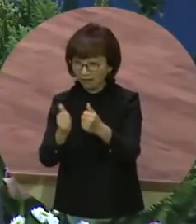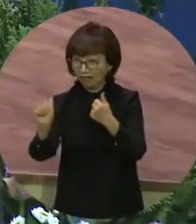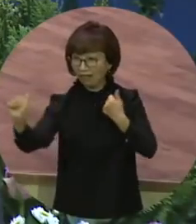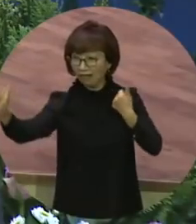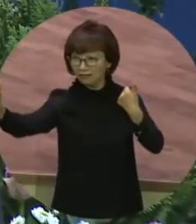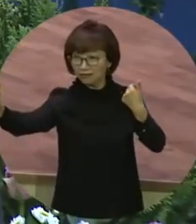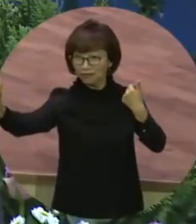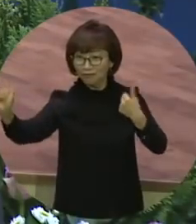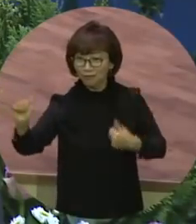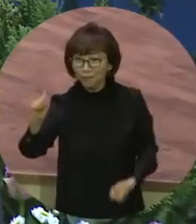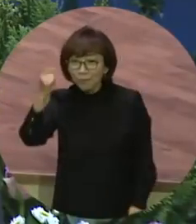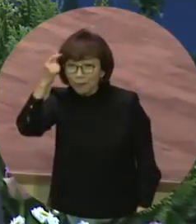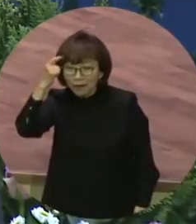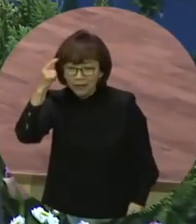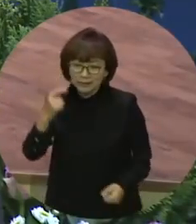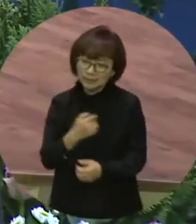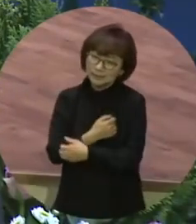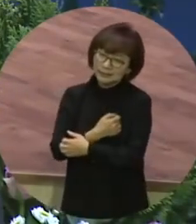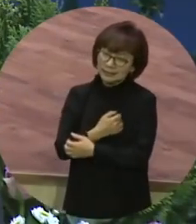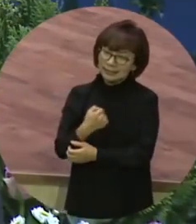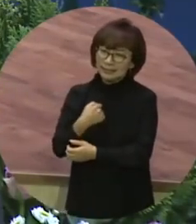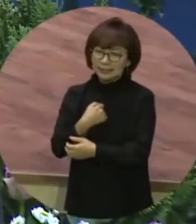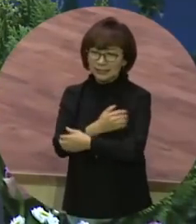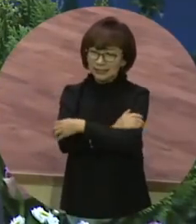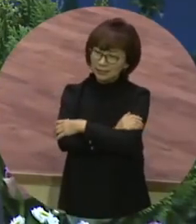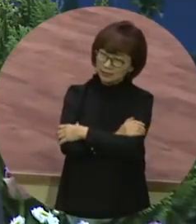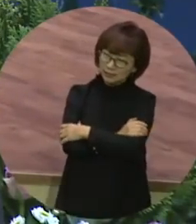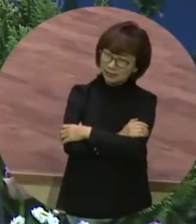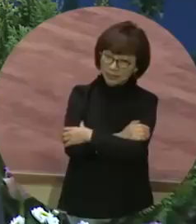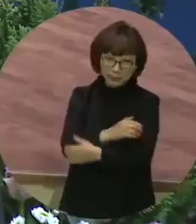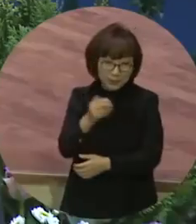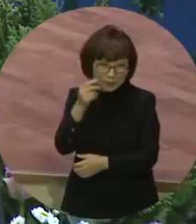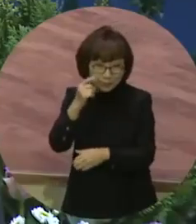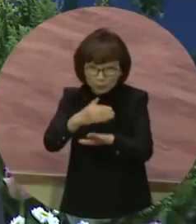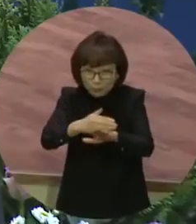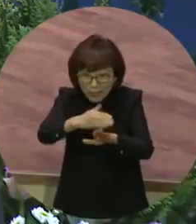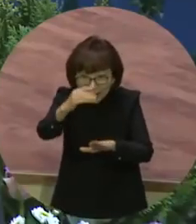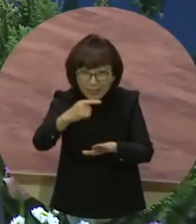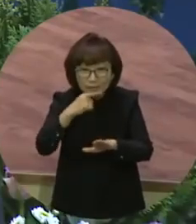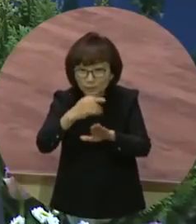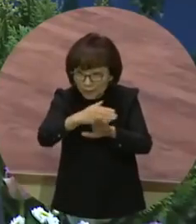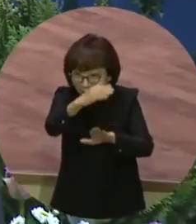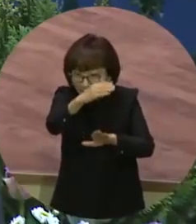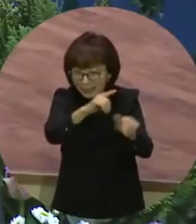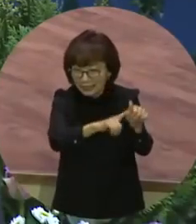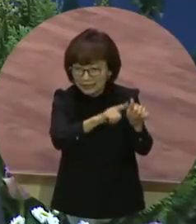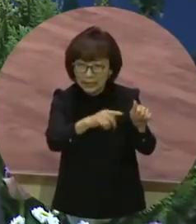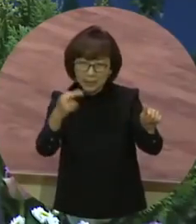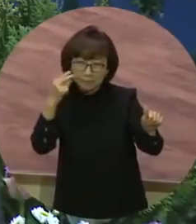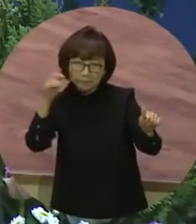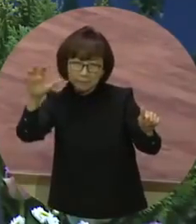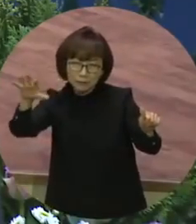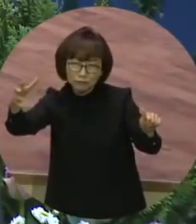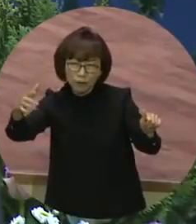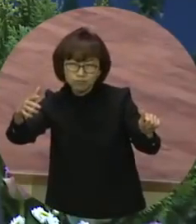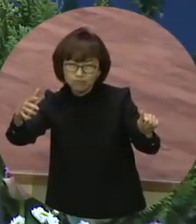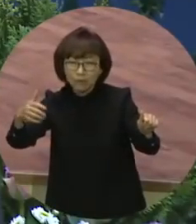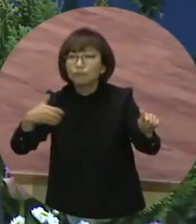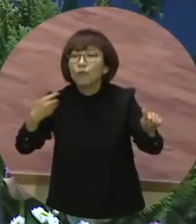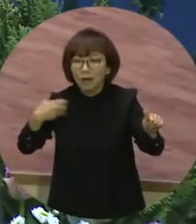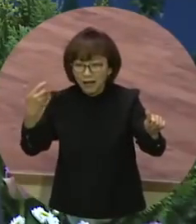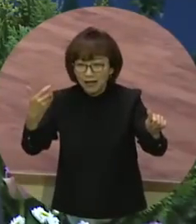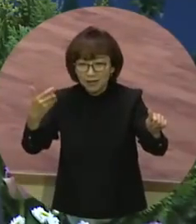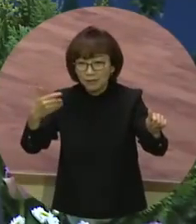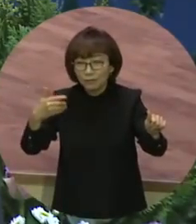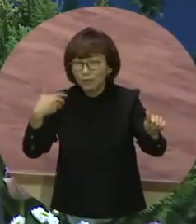북한이 내가 이렇게 볼 때 그래요. 북한이 미국을 잘 모르는 것 같아요. 우리 상식적으로 말이죠.